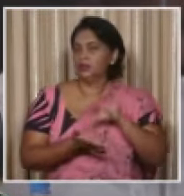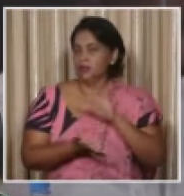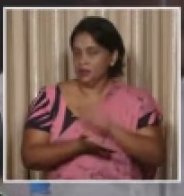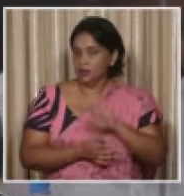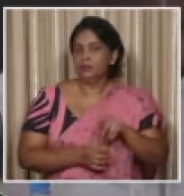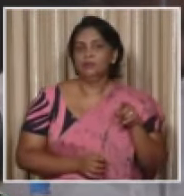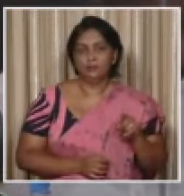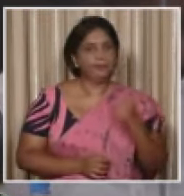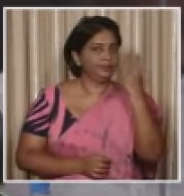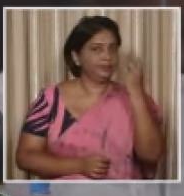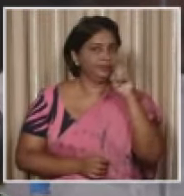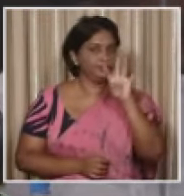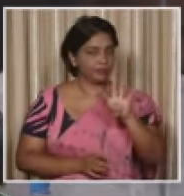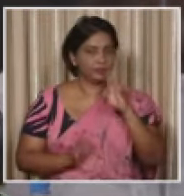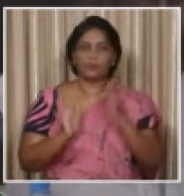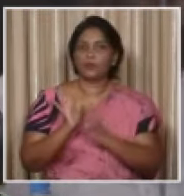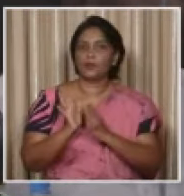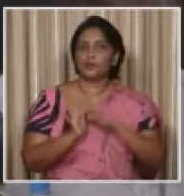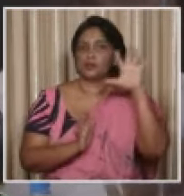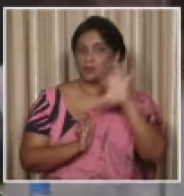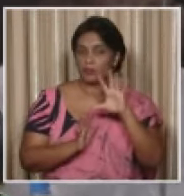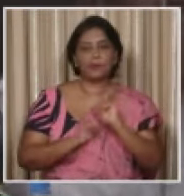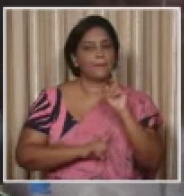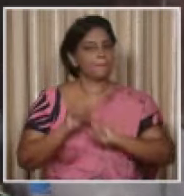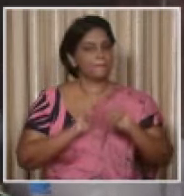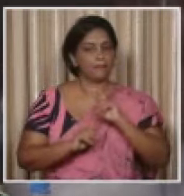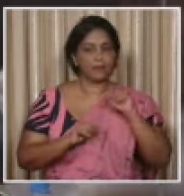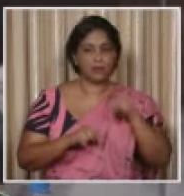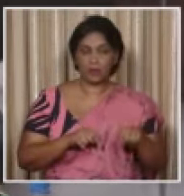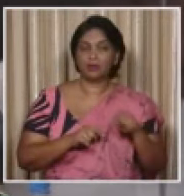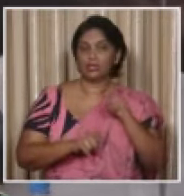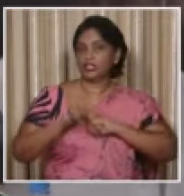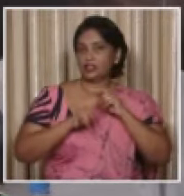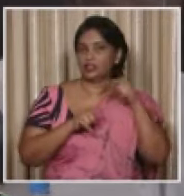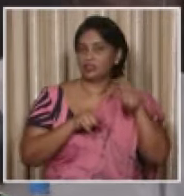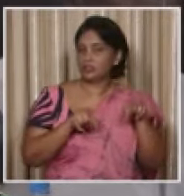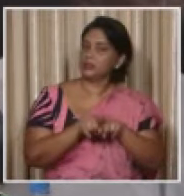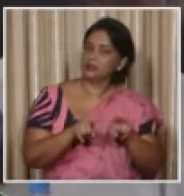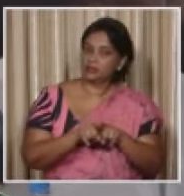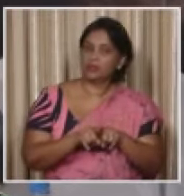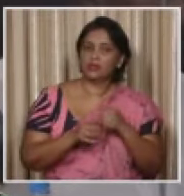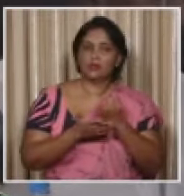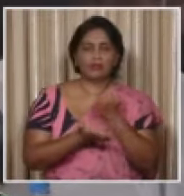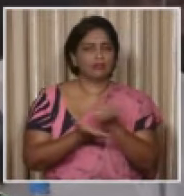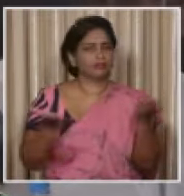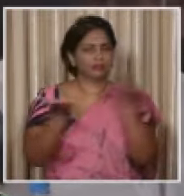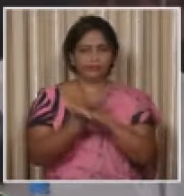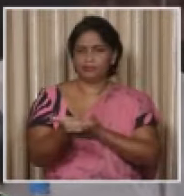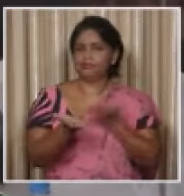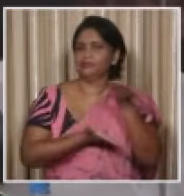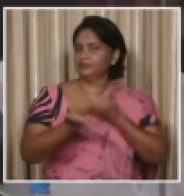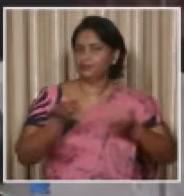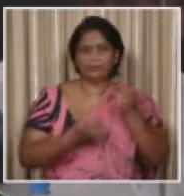ඇත්තේ 2024 මාර්තු 5 වෙනි දින පාර්ලිමේන්තුවේ පැවති රැස්වීමකදී මෙන්ම ලිපි හුවමාරු